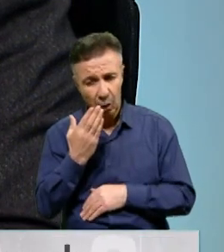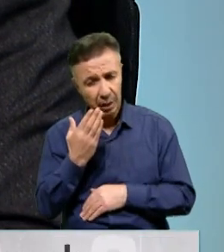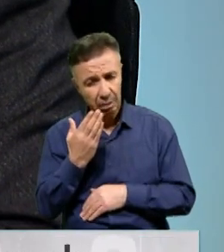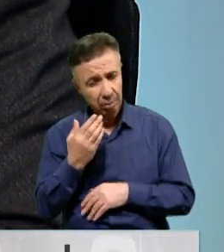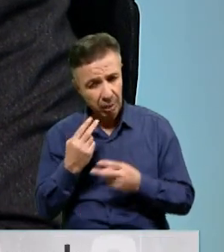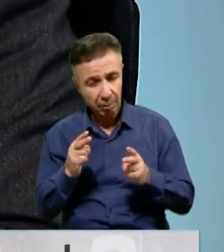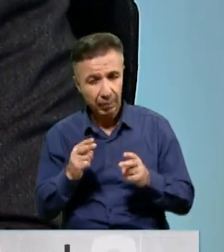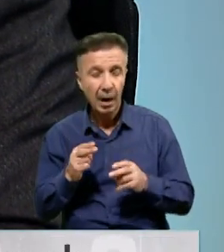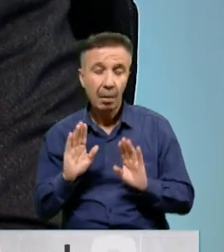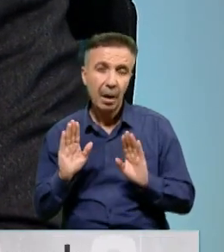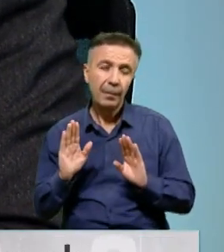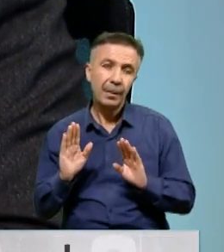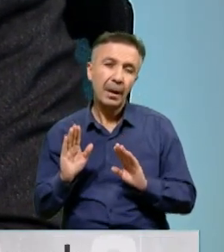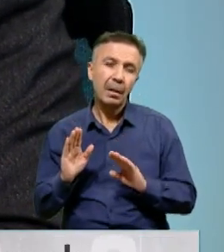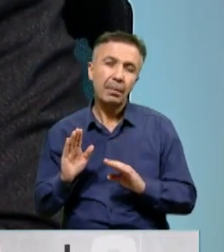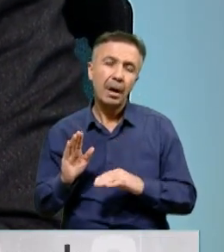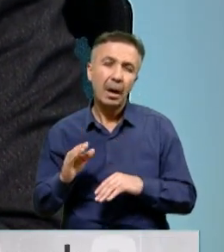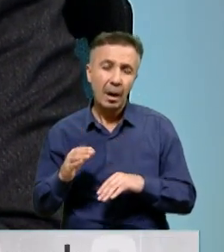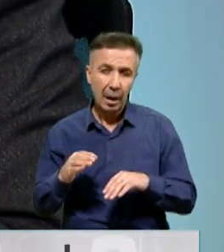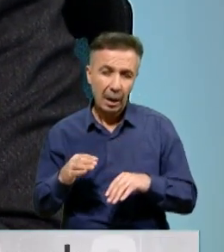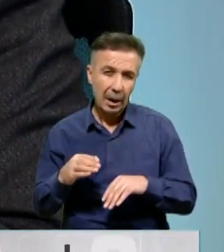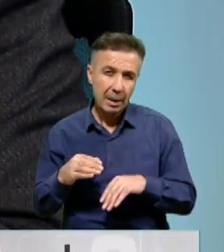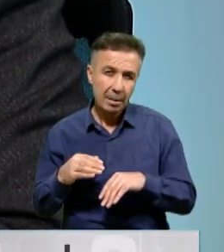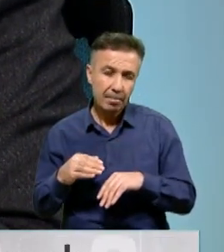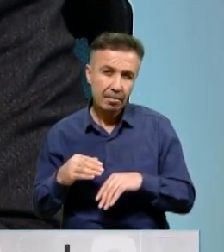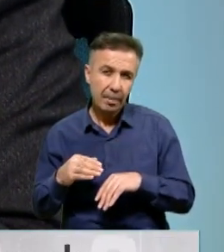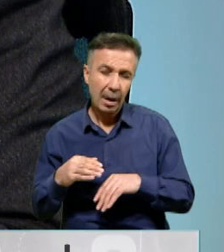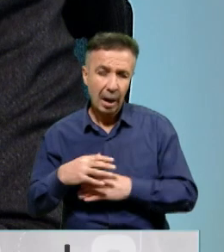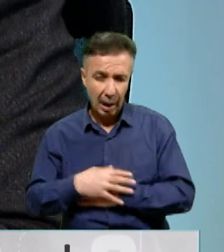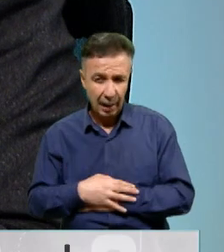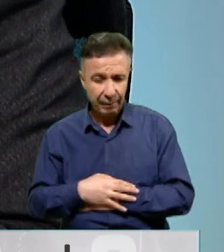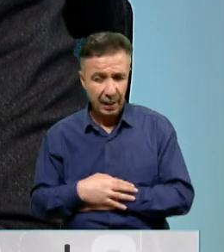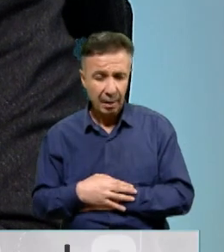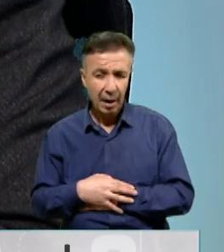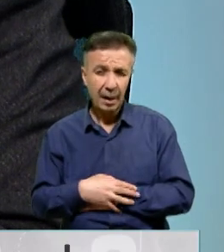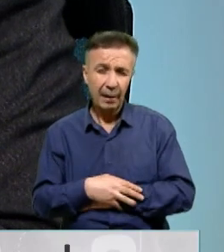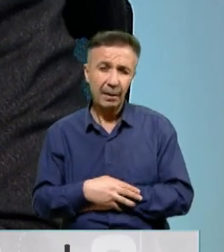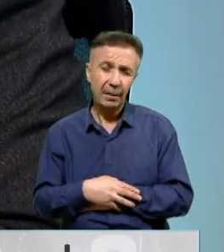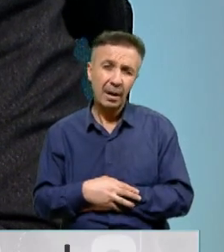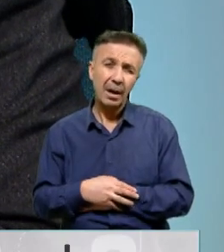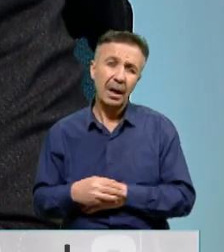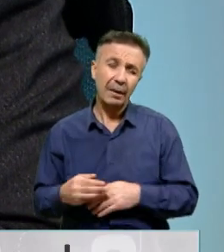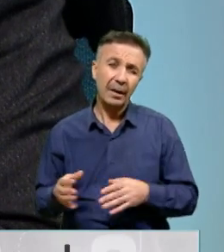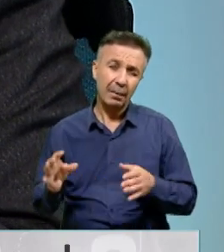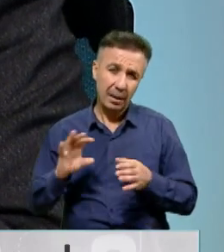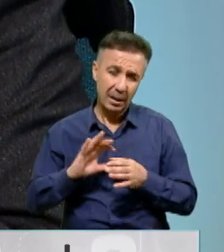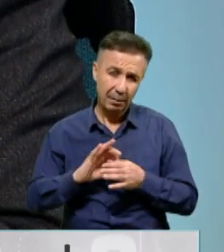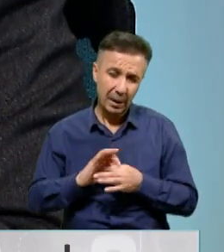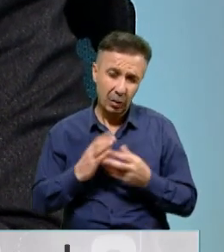okurlar. Ama Hanefi kardeşlerimiz malumunuz yani sesli namazlarda da sessiz namazlarda